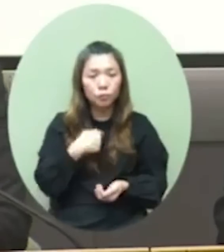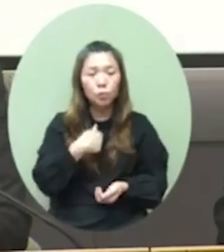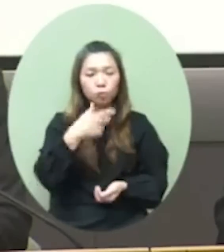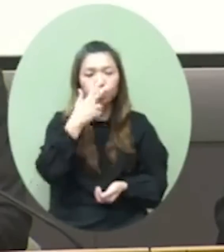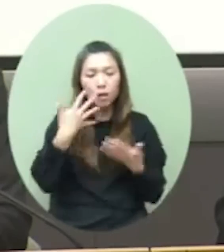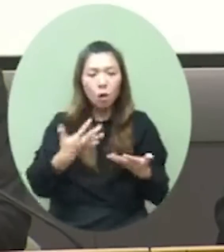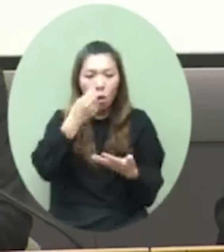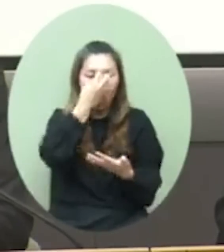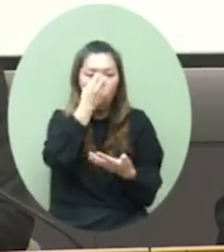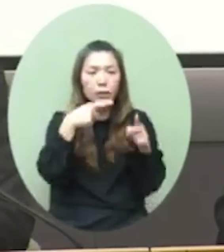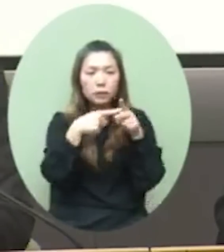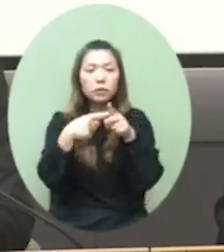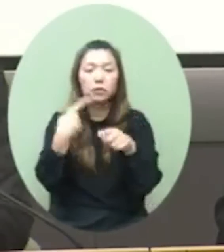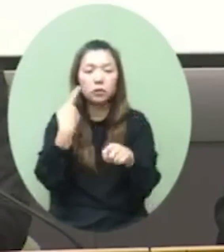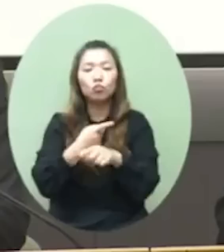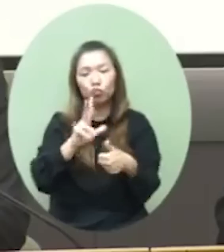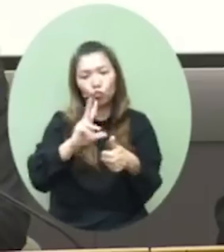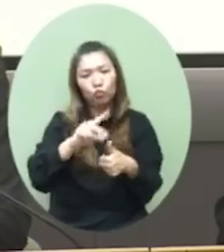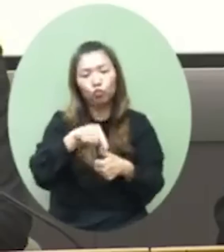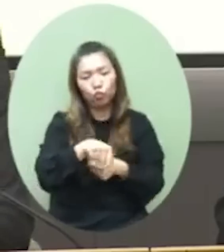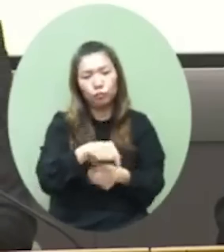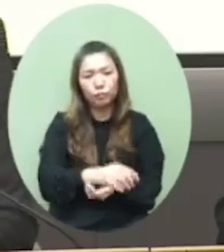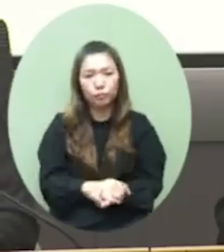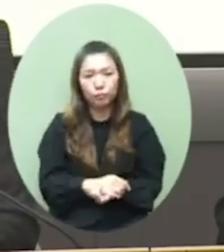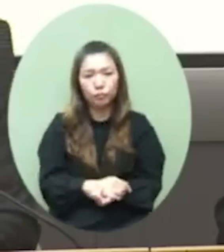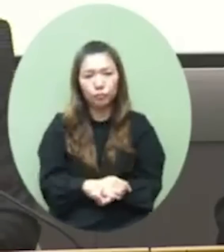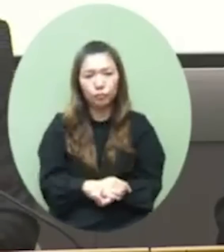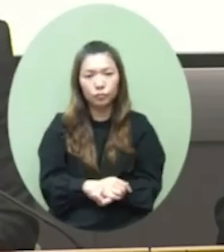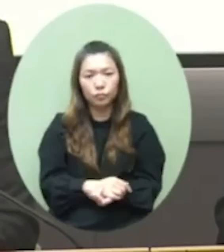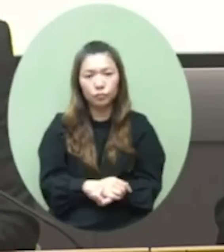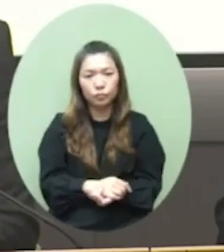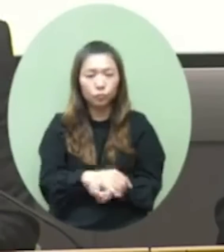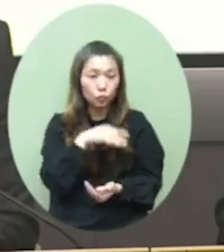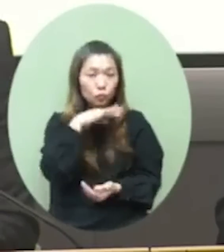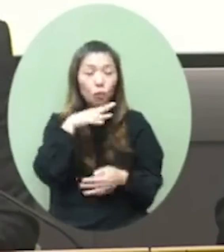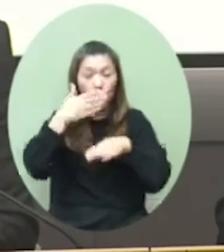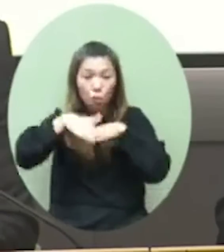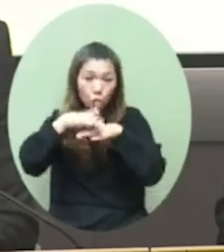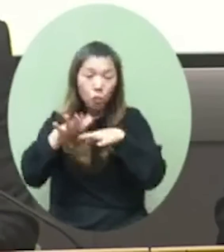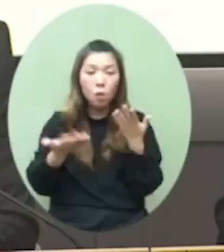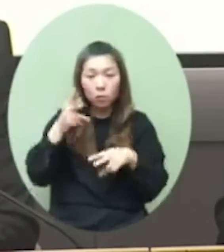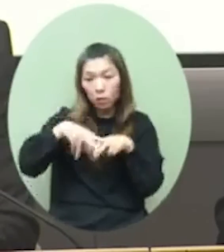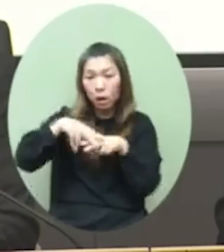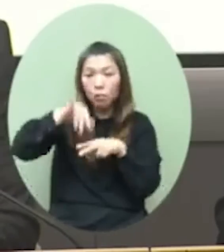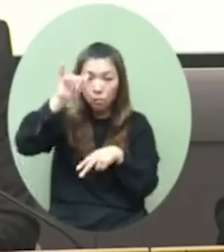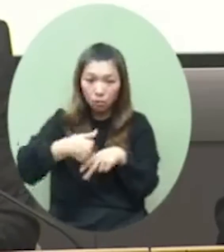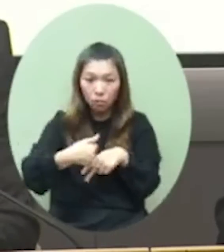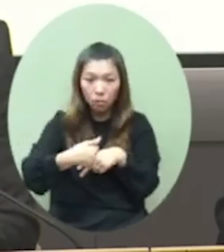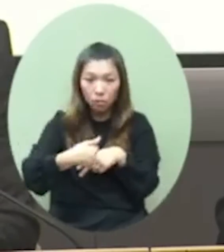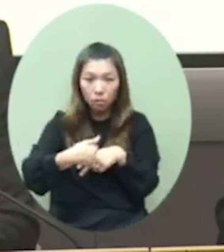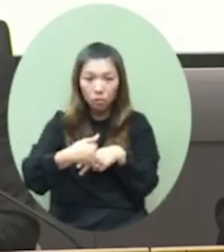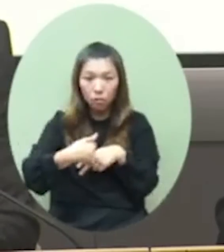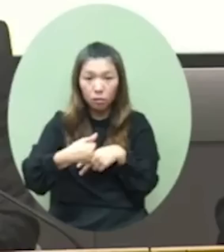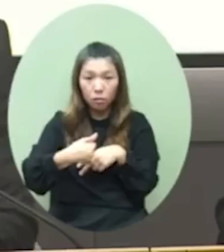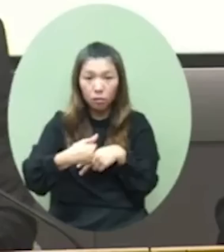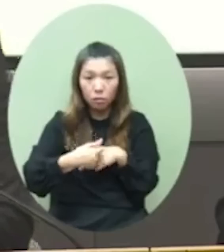以本地嘅居民为主。我相信即系外地嚟嘅或者内地嚟嘅旅客嚟到，亦都唔会纯